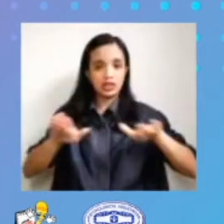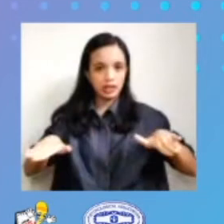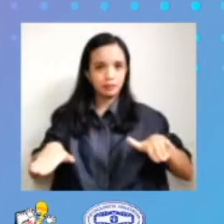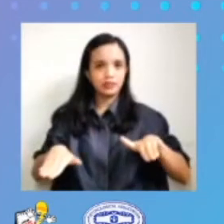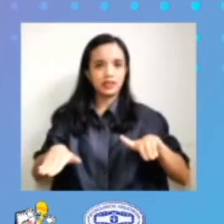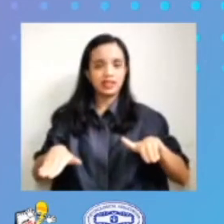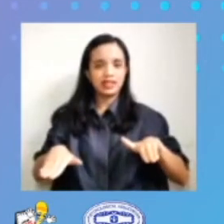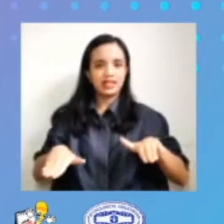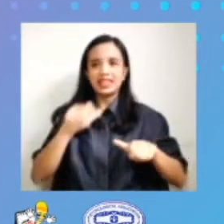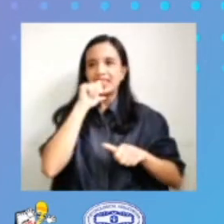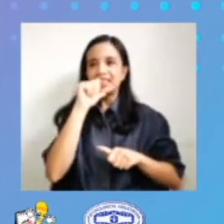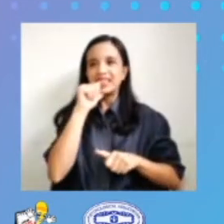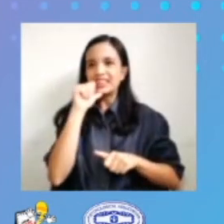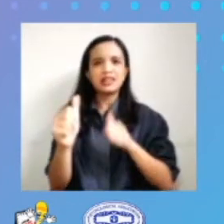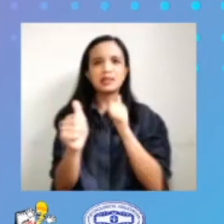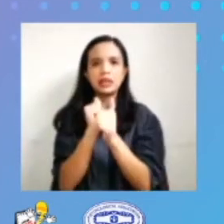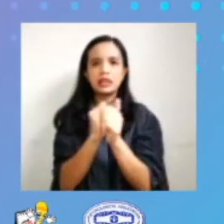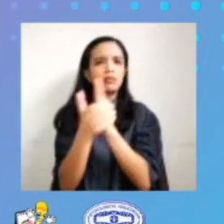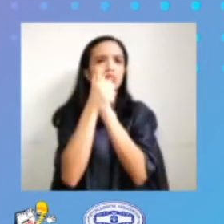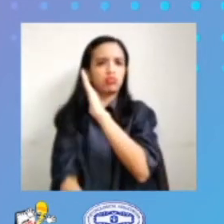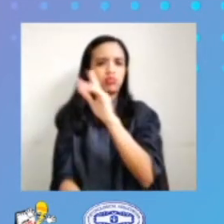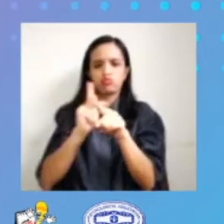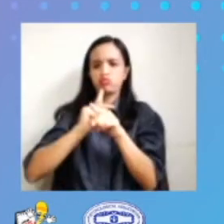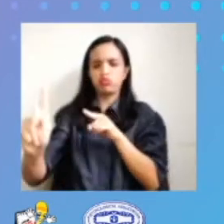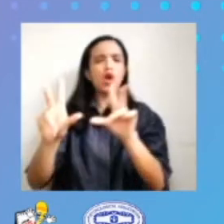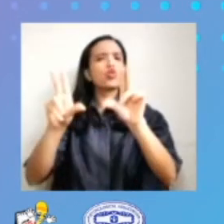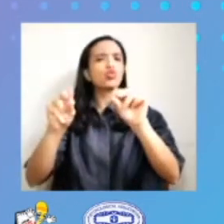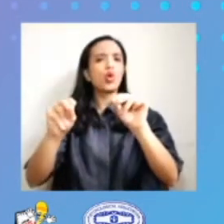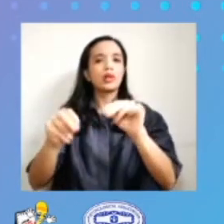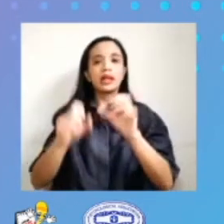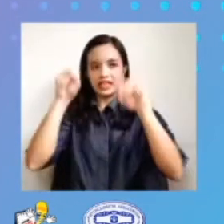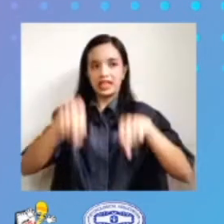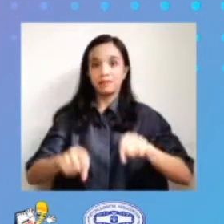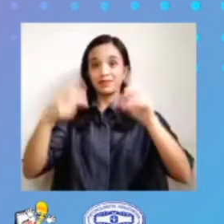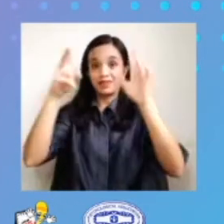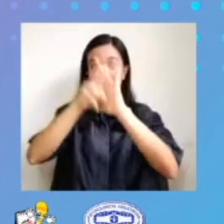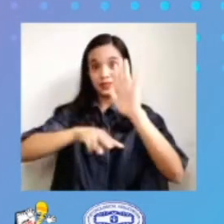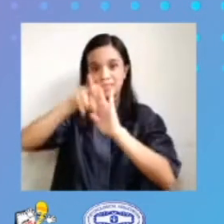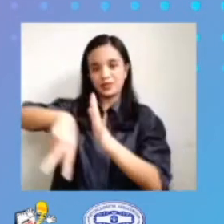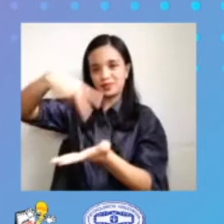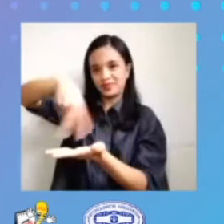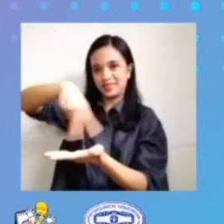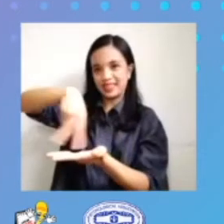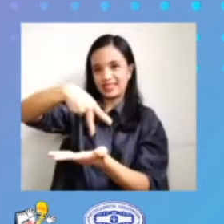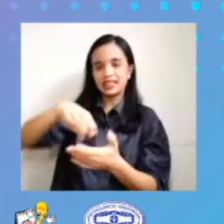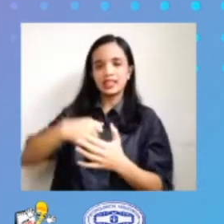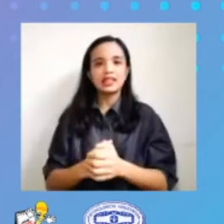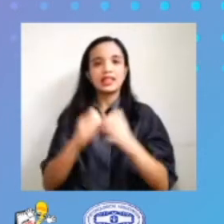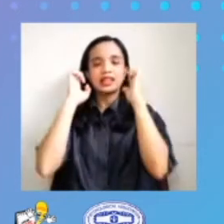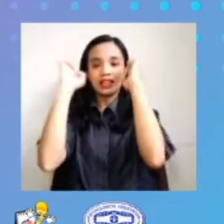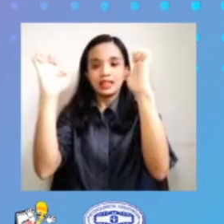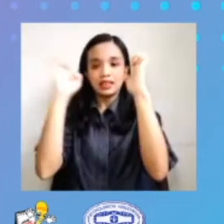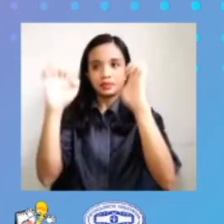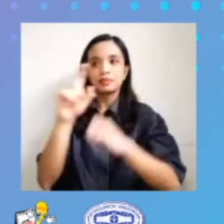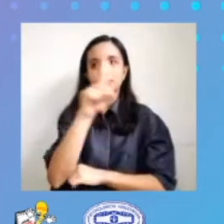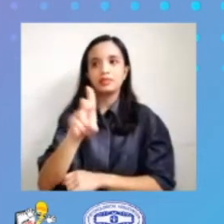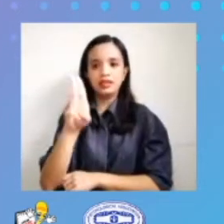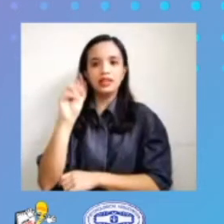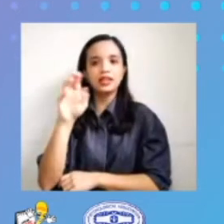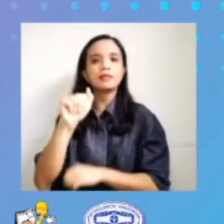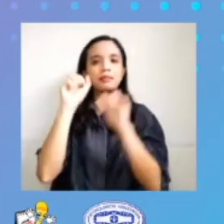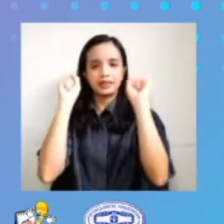po ba ito, Coach Enzo and Coach Julia? Ano po ba ang mga exercises na pwede nating ituro sa mga bata, lalo na po ngayon